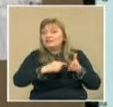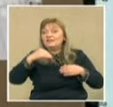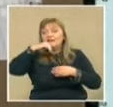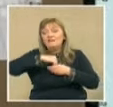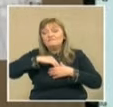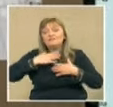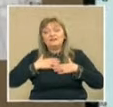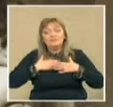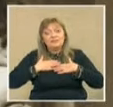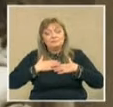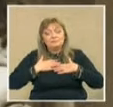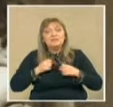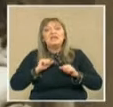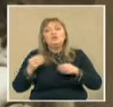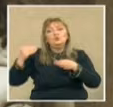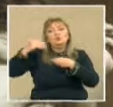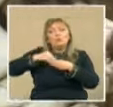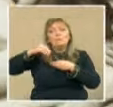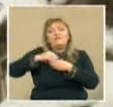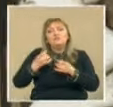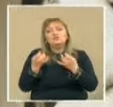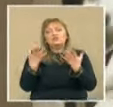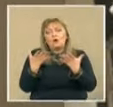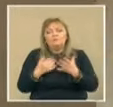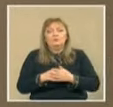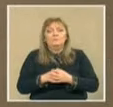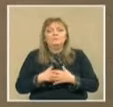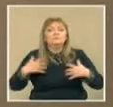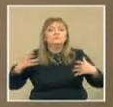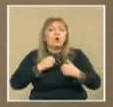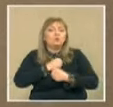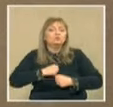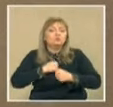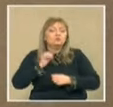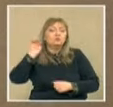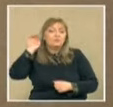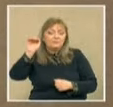опитваш някакви нови бои да добавиш. Може би много трудно ми беше с Краси